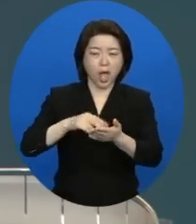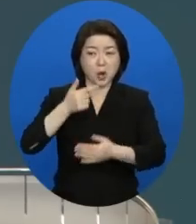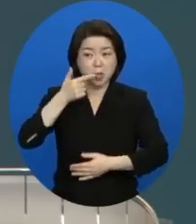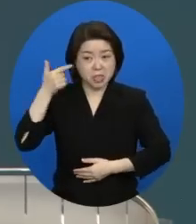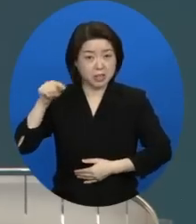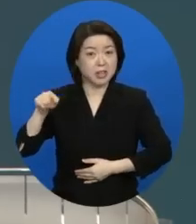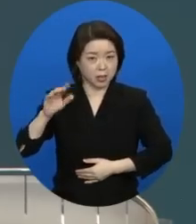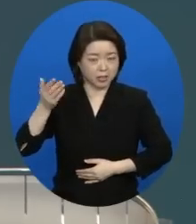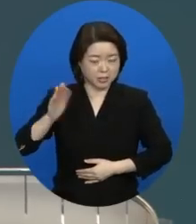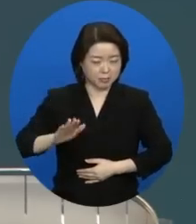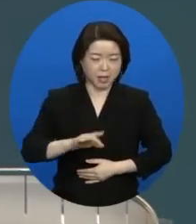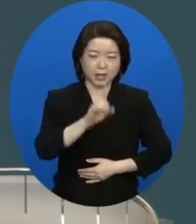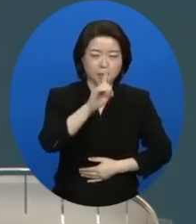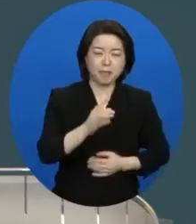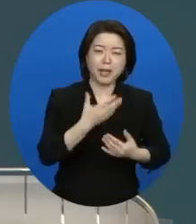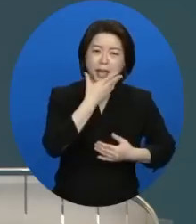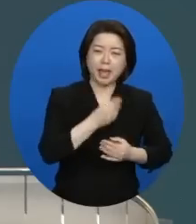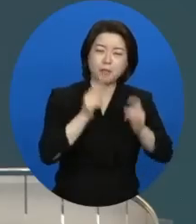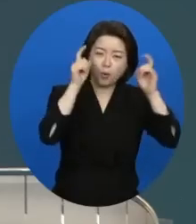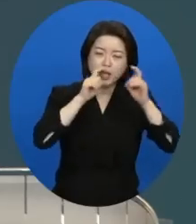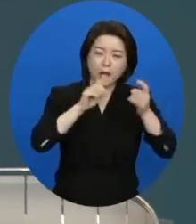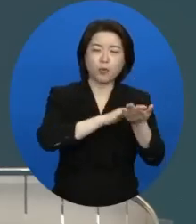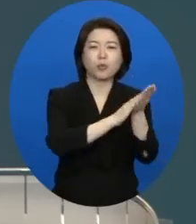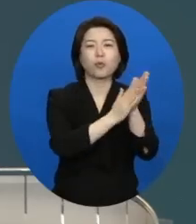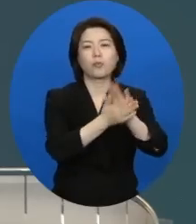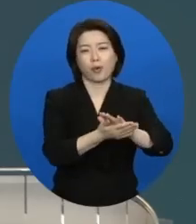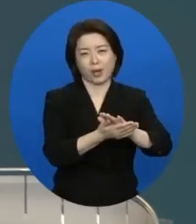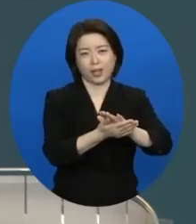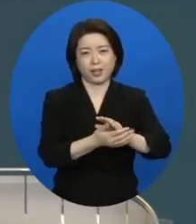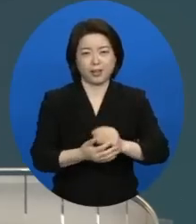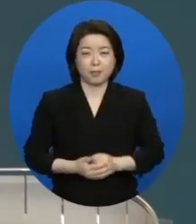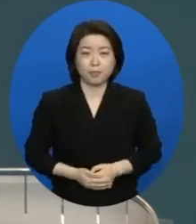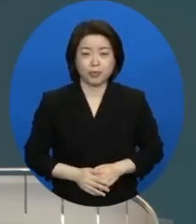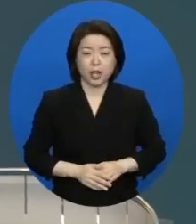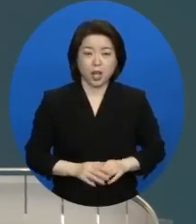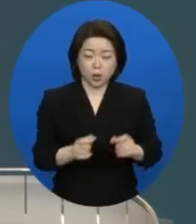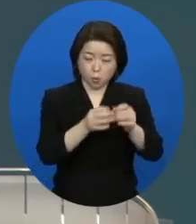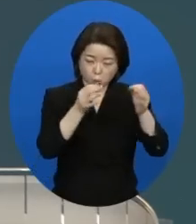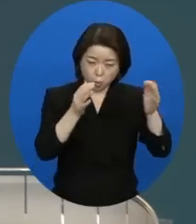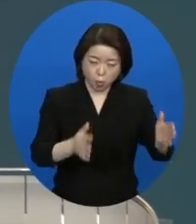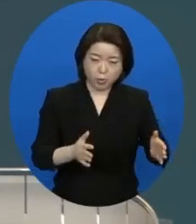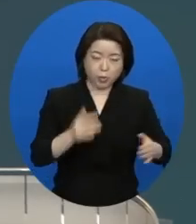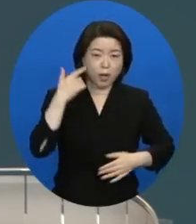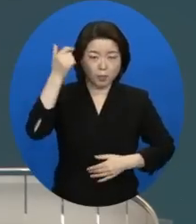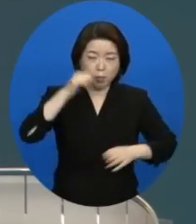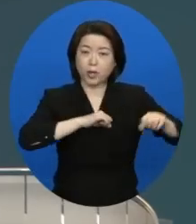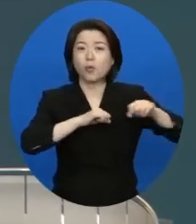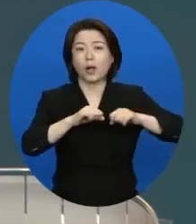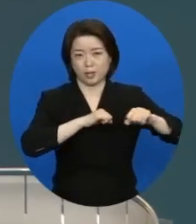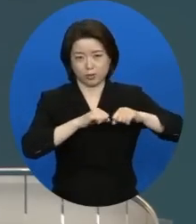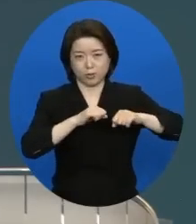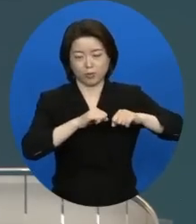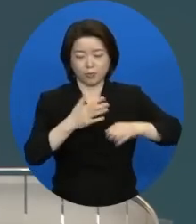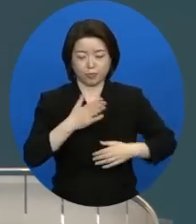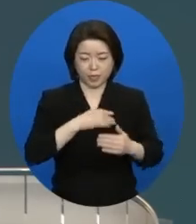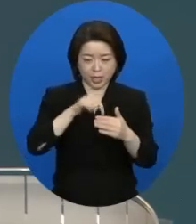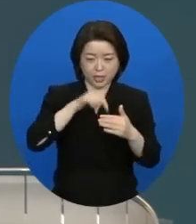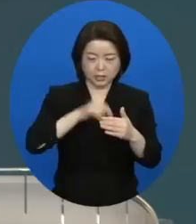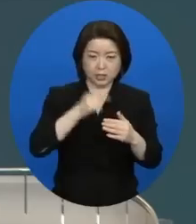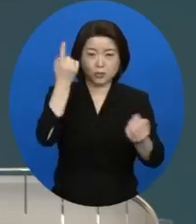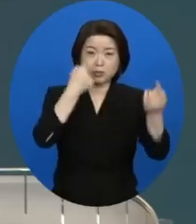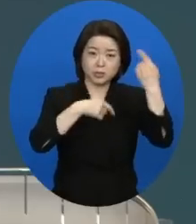늑대에서 한 마리의 행복한 양이 되었습니다. 오랜 목회 생활을 통하여 저의 내적